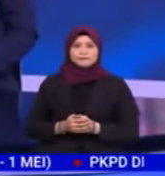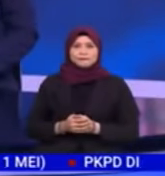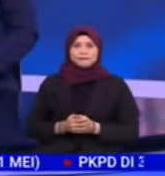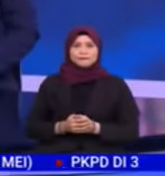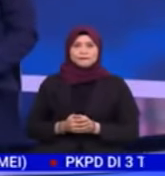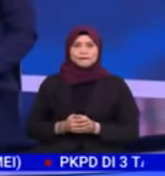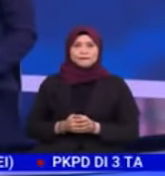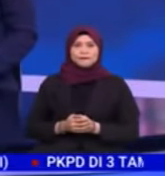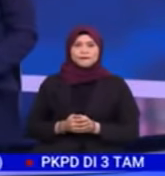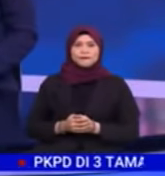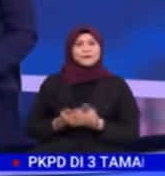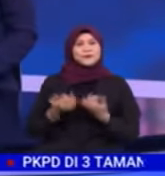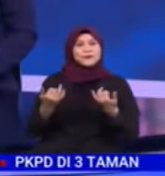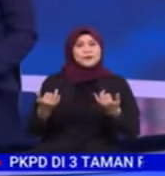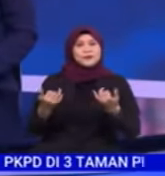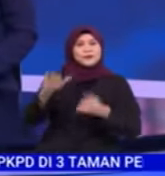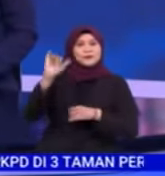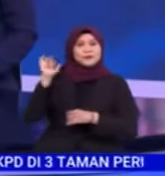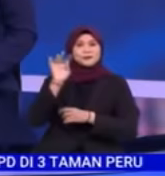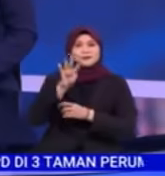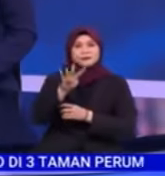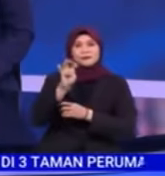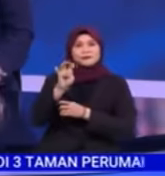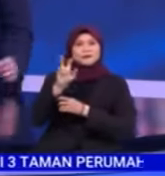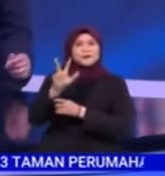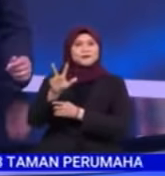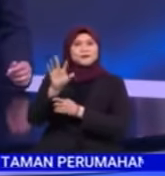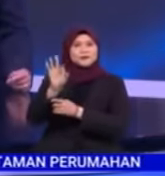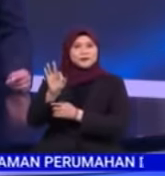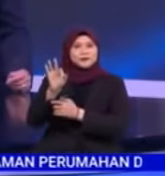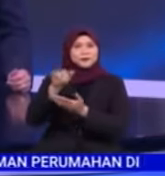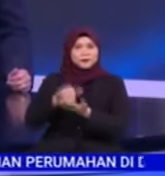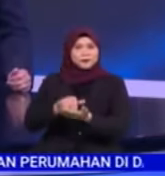Idol setakat semalam 430